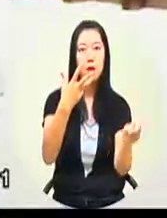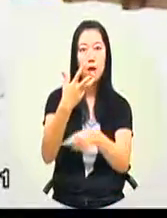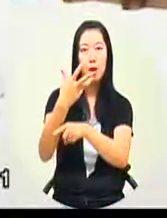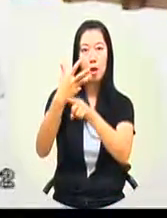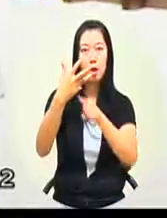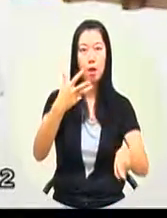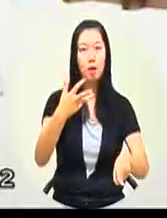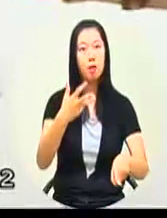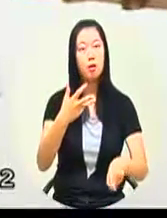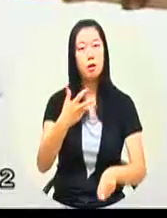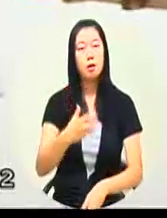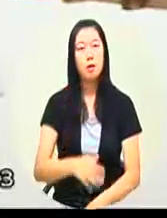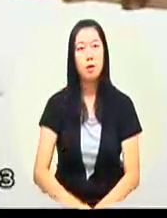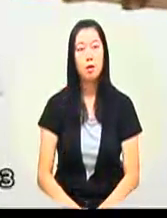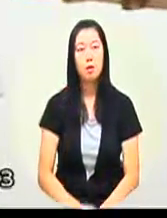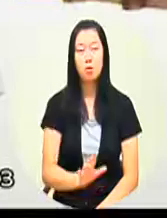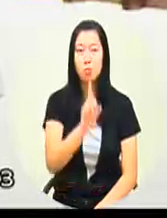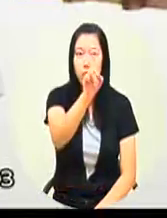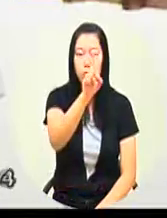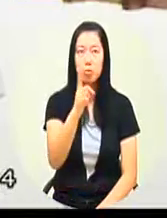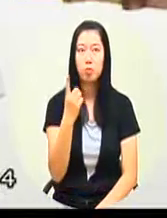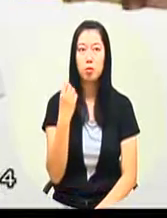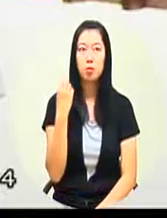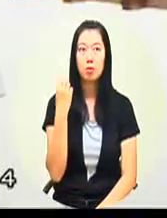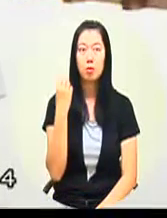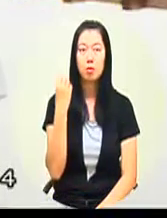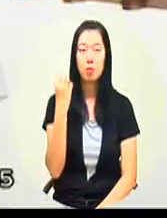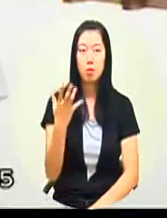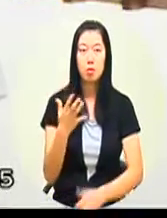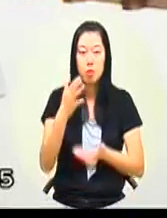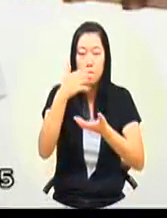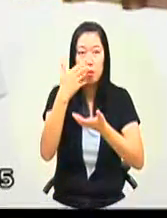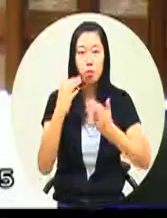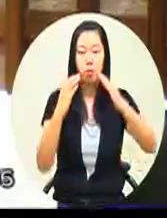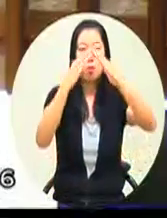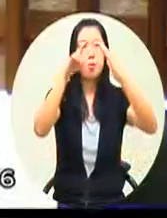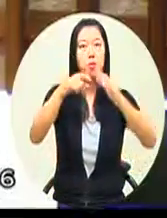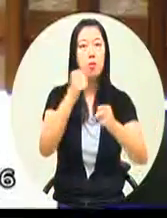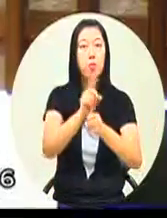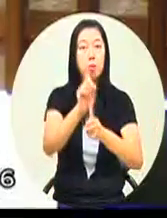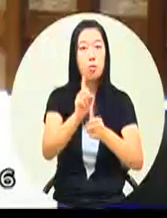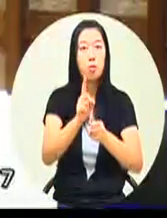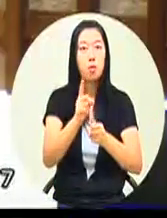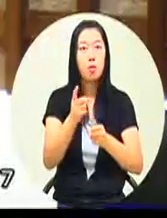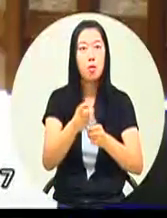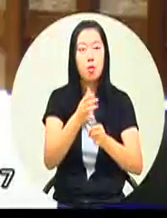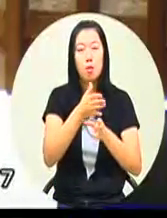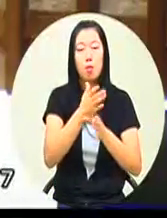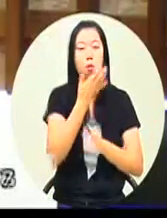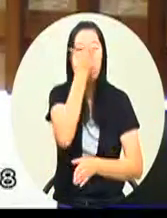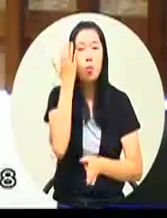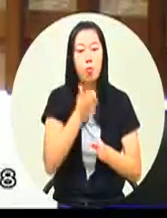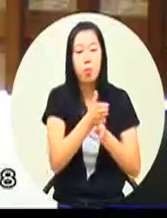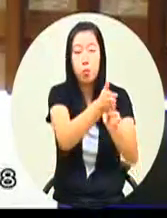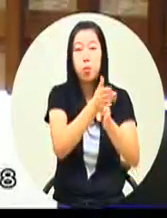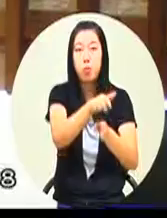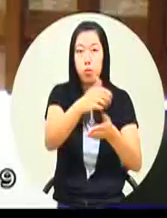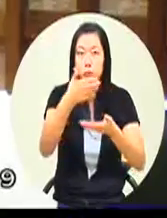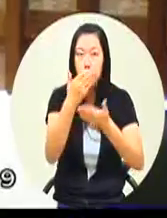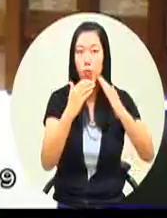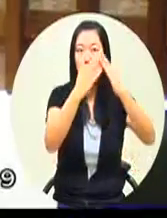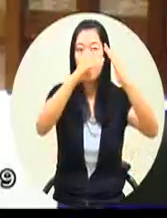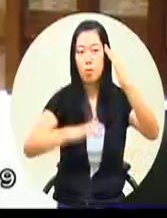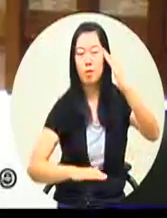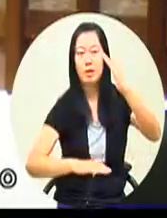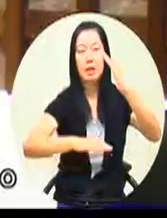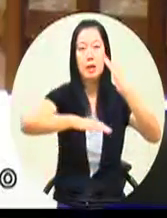外救38人啦。有一间新宁路餐厅，迄就是咧做游览车诶，即个生意诶，迄间餐厅啦吼。因家要